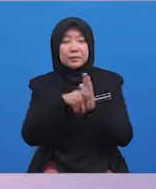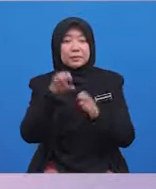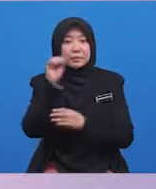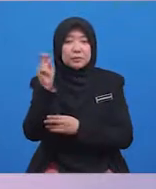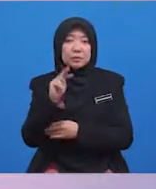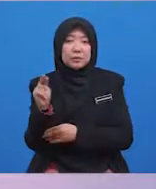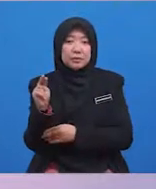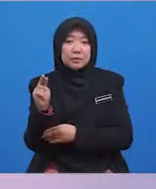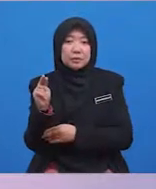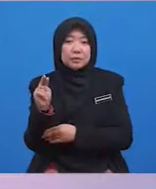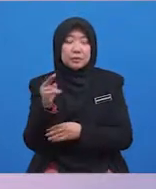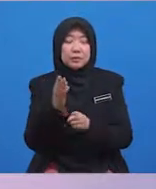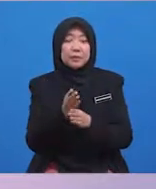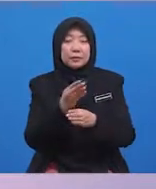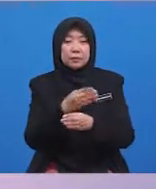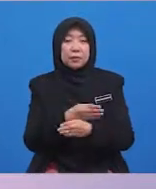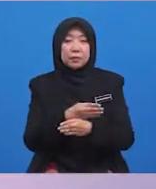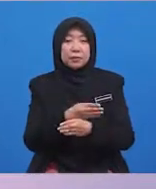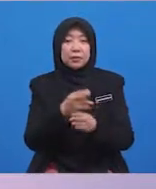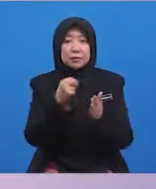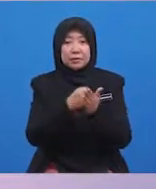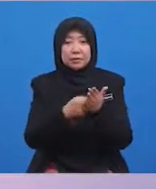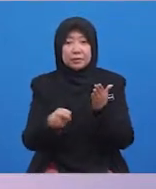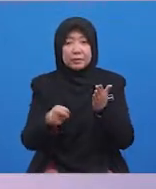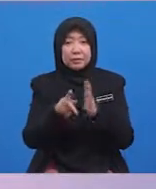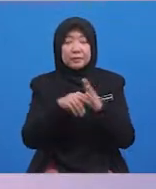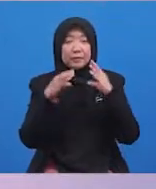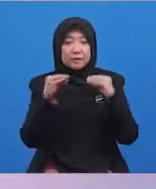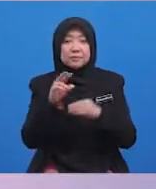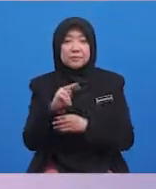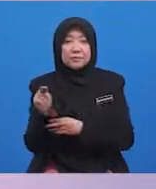persoalan, bentuk, nilai dan pengajaran.